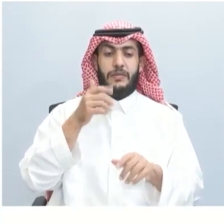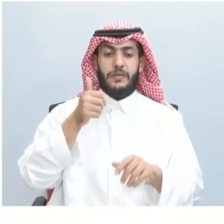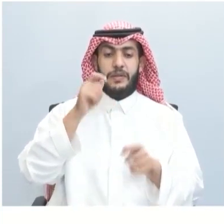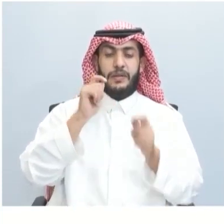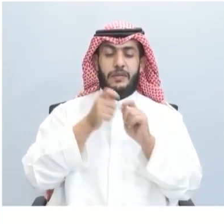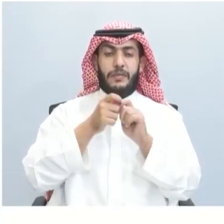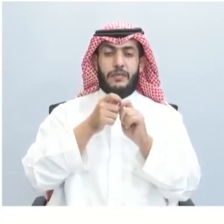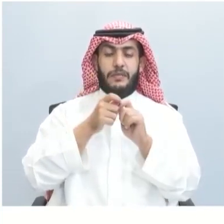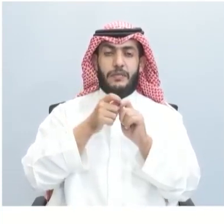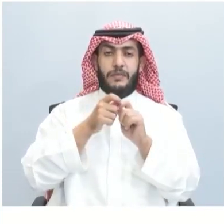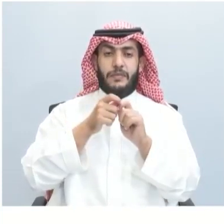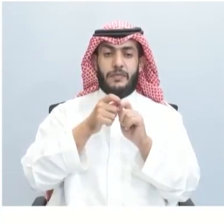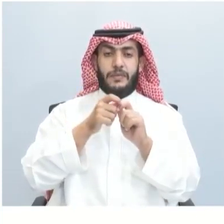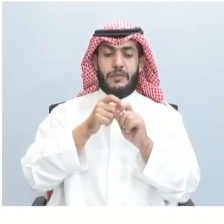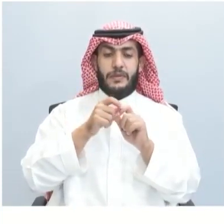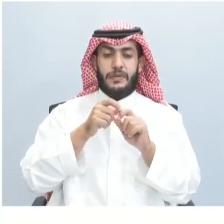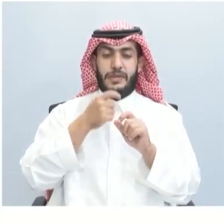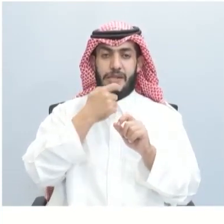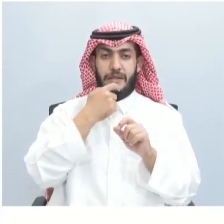تحسينها من خلال وسن